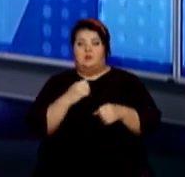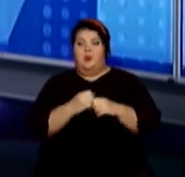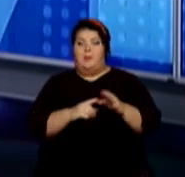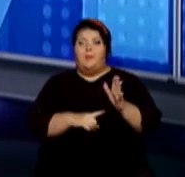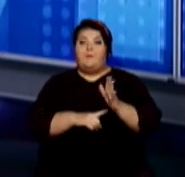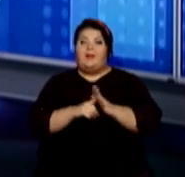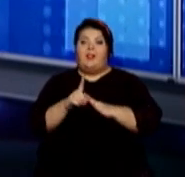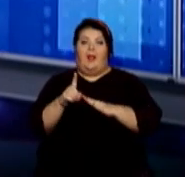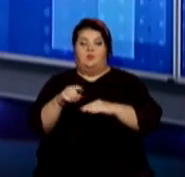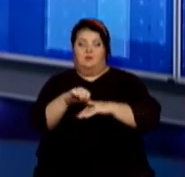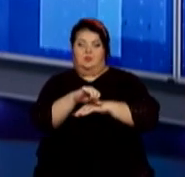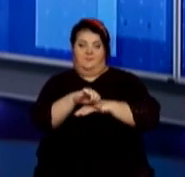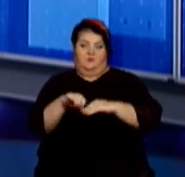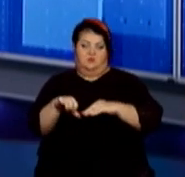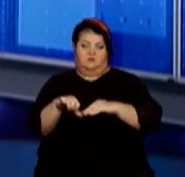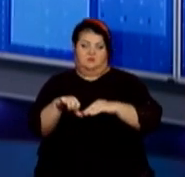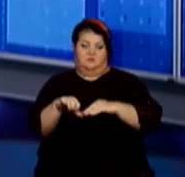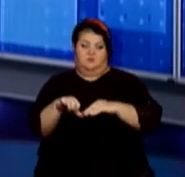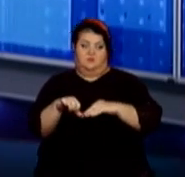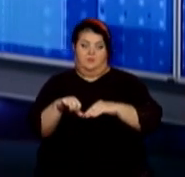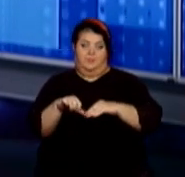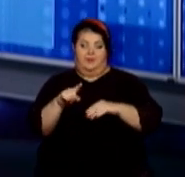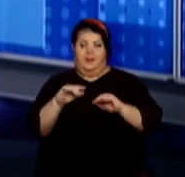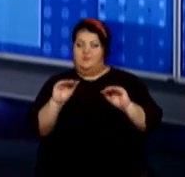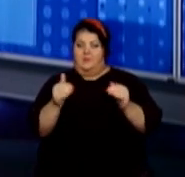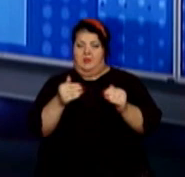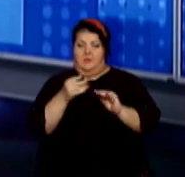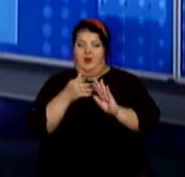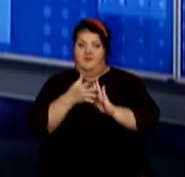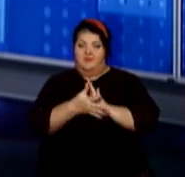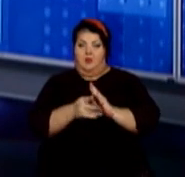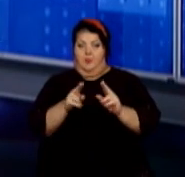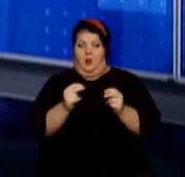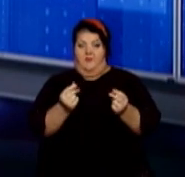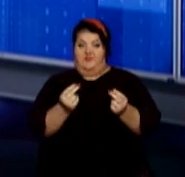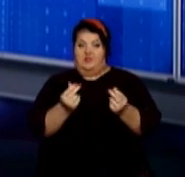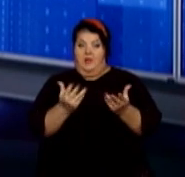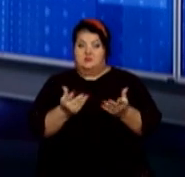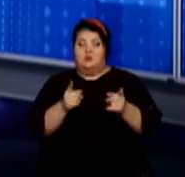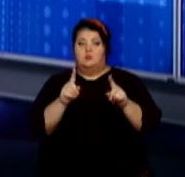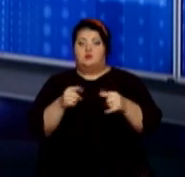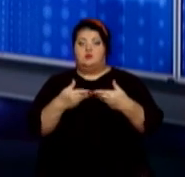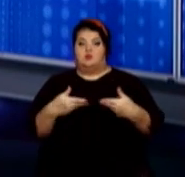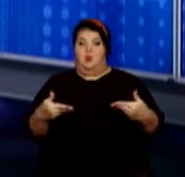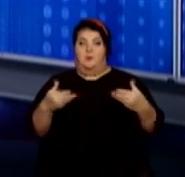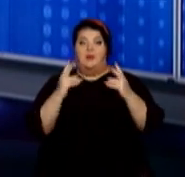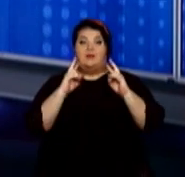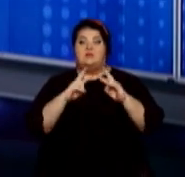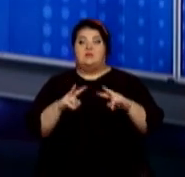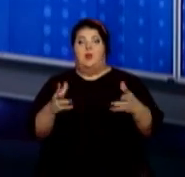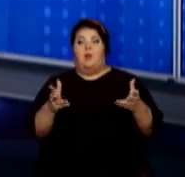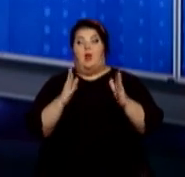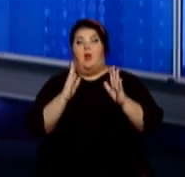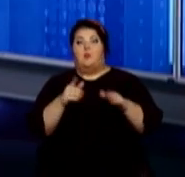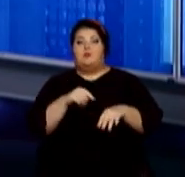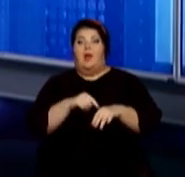вулиці в Полтаві з мінімальними витратами по фінансам, тому що ми не знали взагалі, яка буде реакція серед